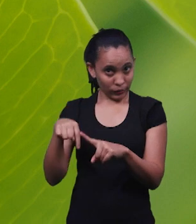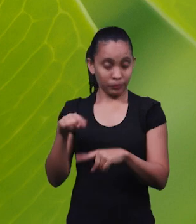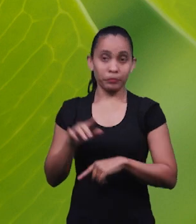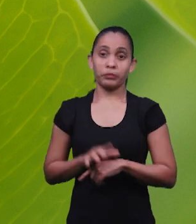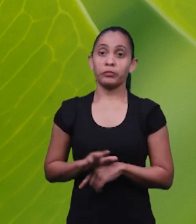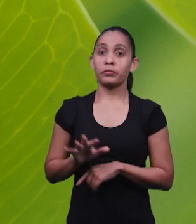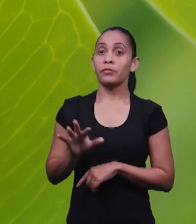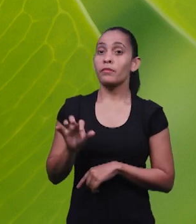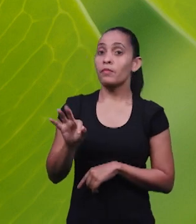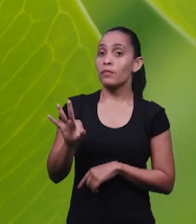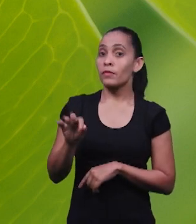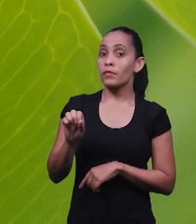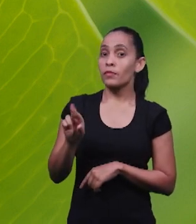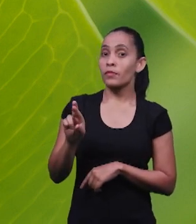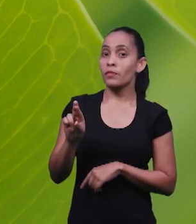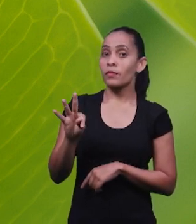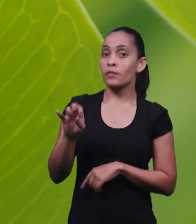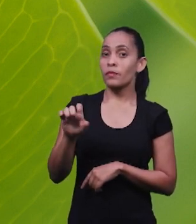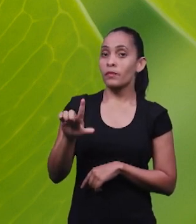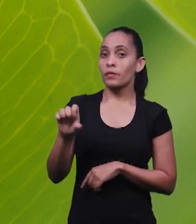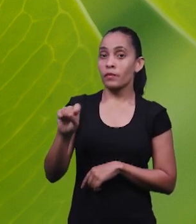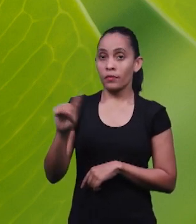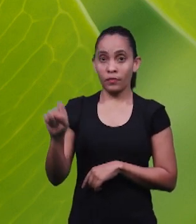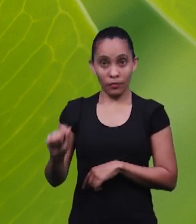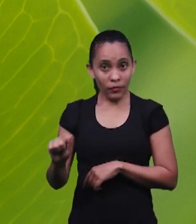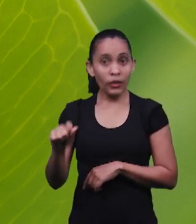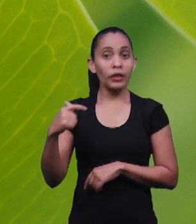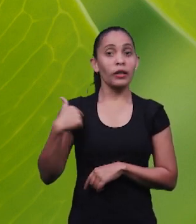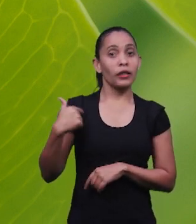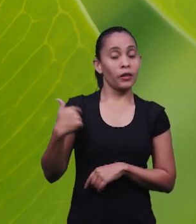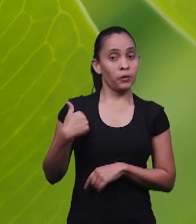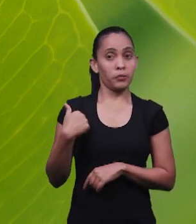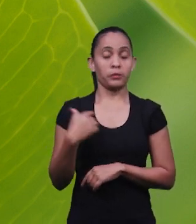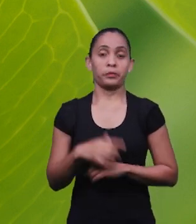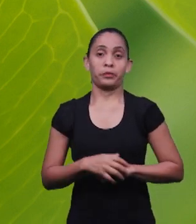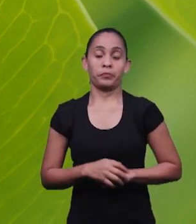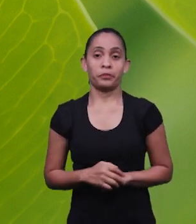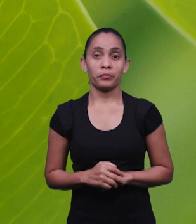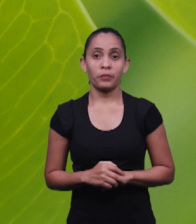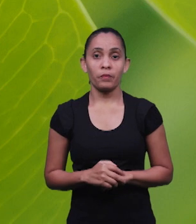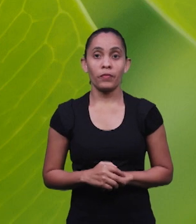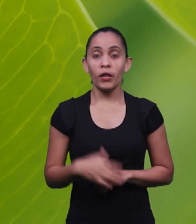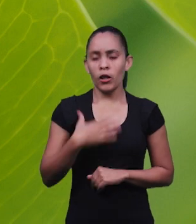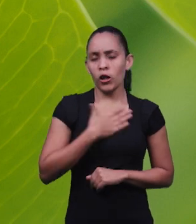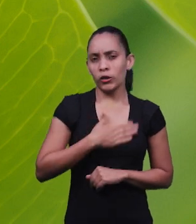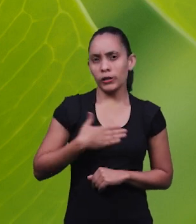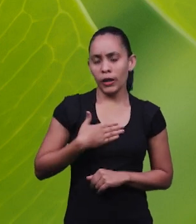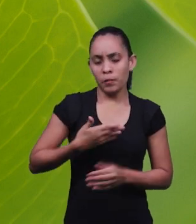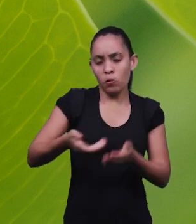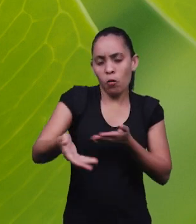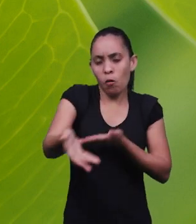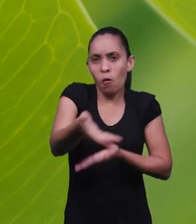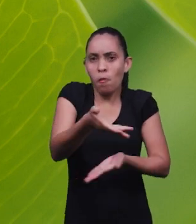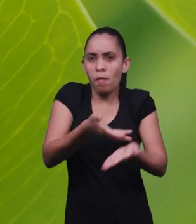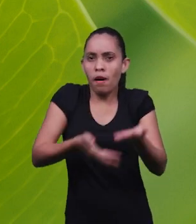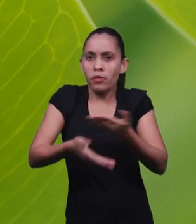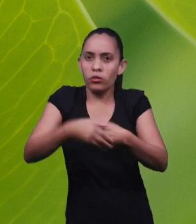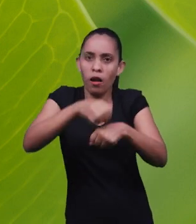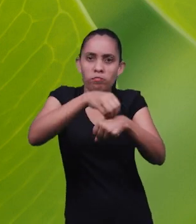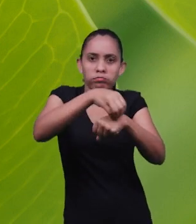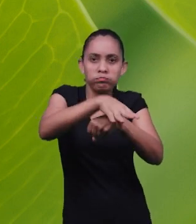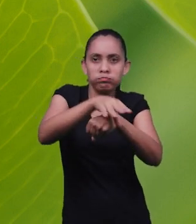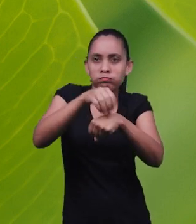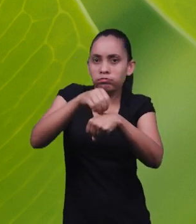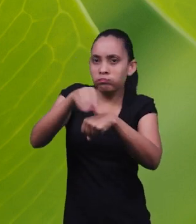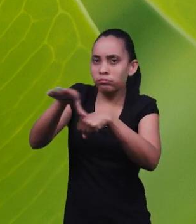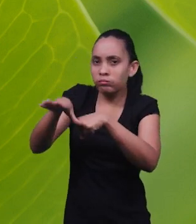de Fortaleza, au Ceará, le pasteur André Torres, et nous aimerions de partager avec les frères